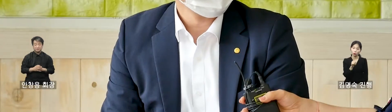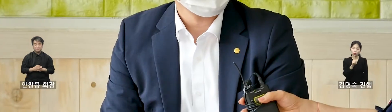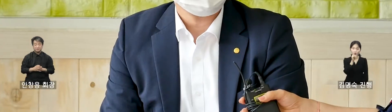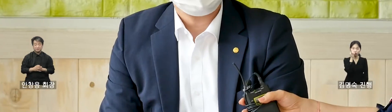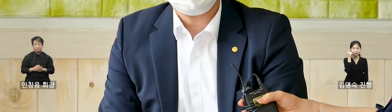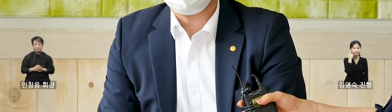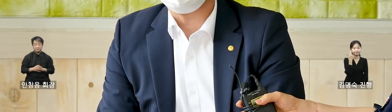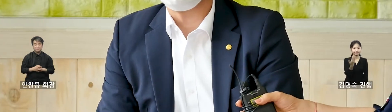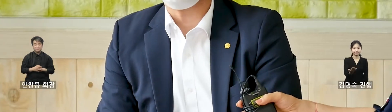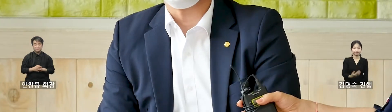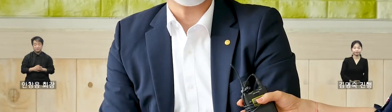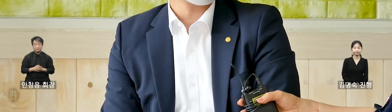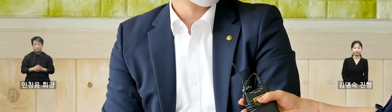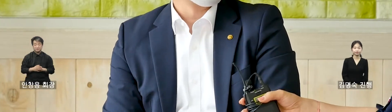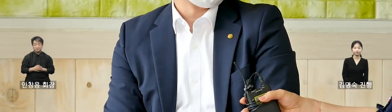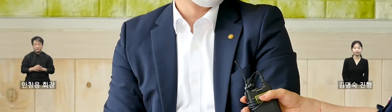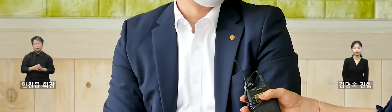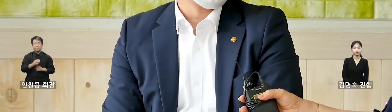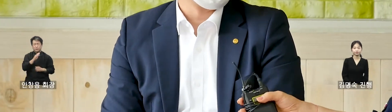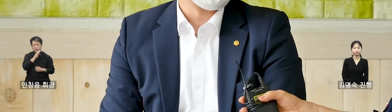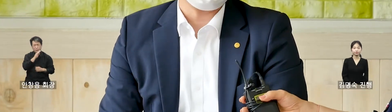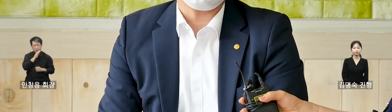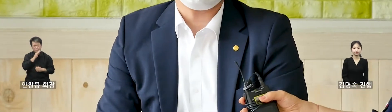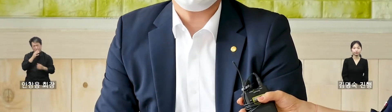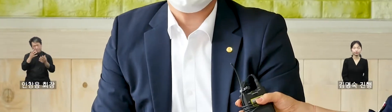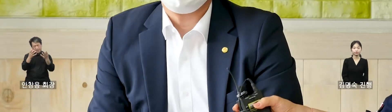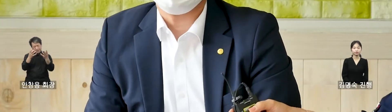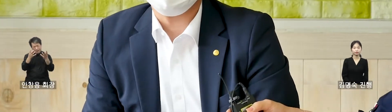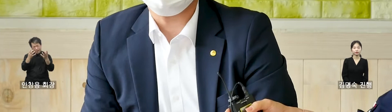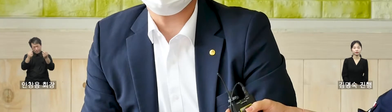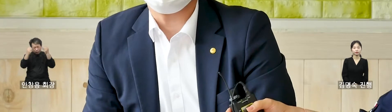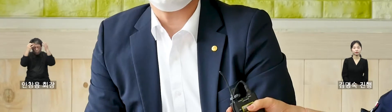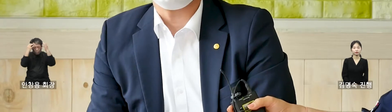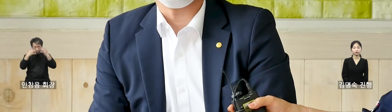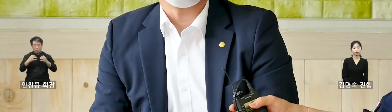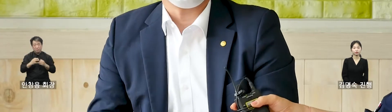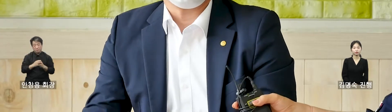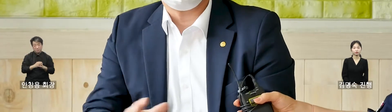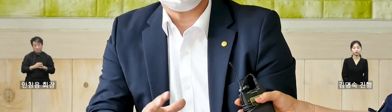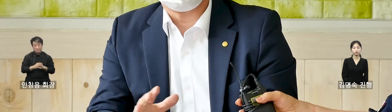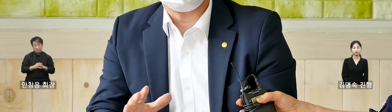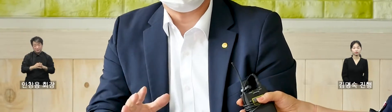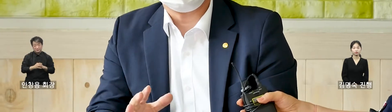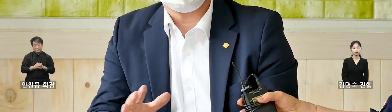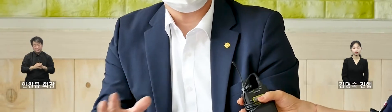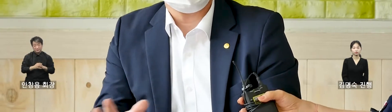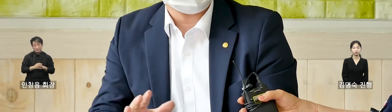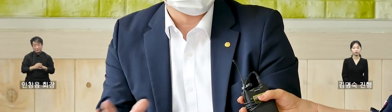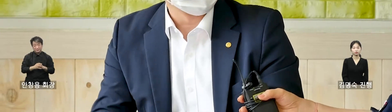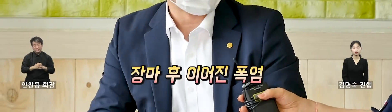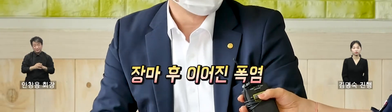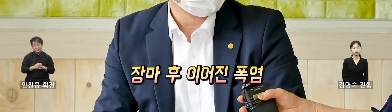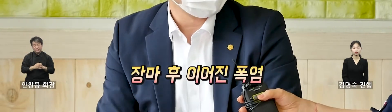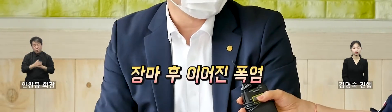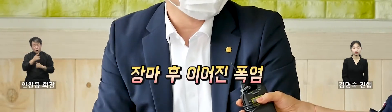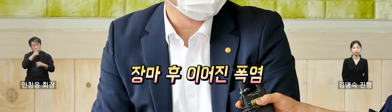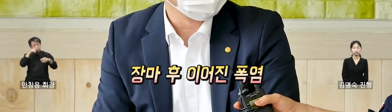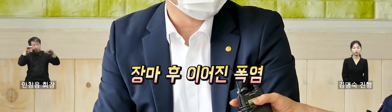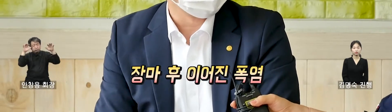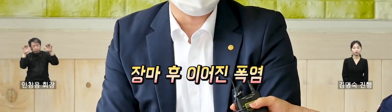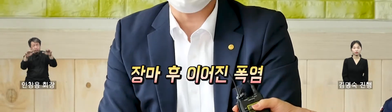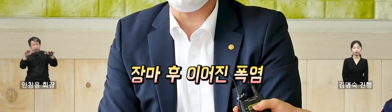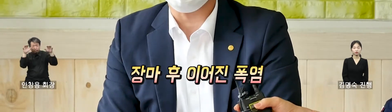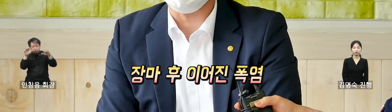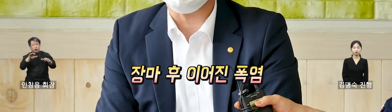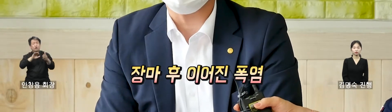뭐가 있을까요? 아우, 정말 요즘 많이 덥죠. 사실 요즘 그 장마에